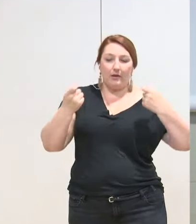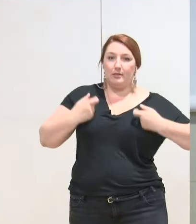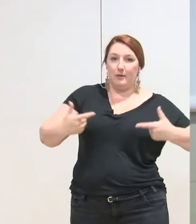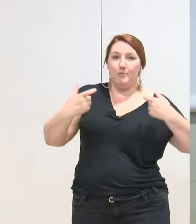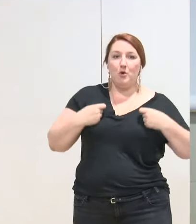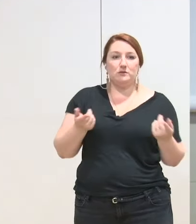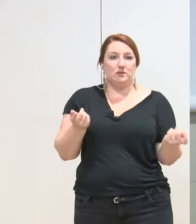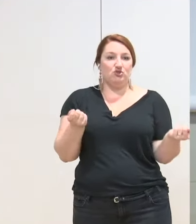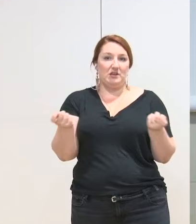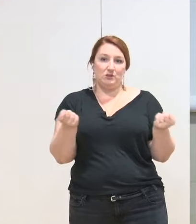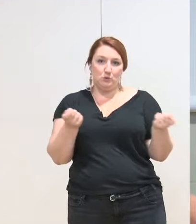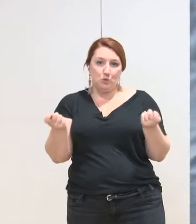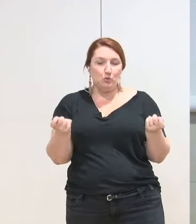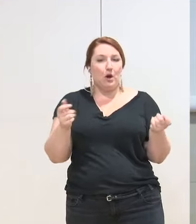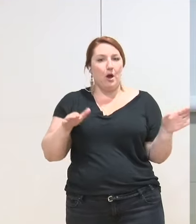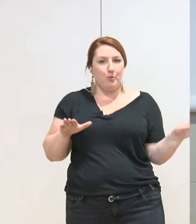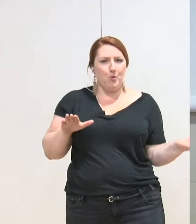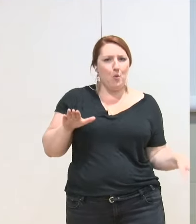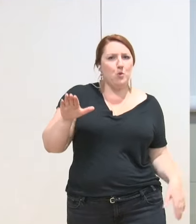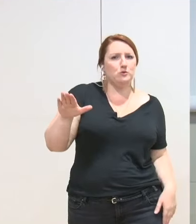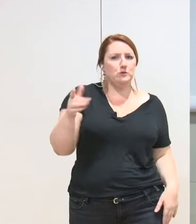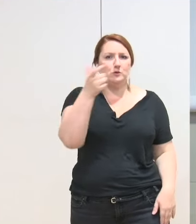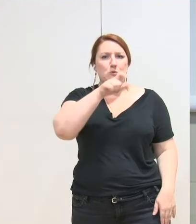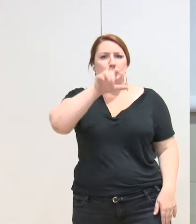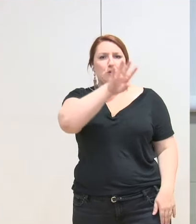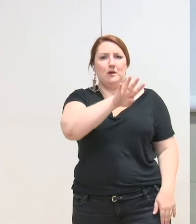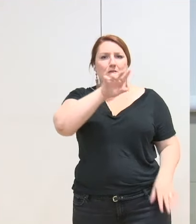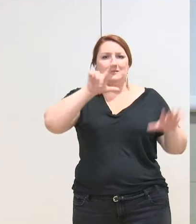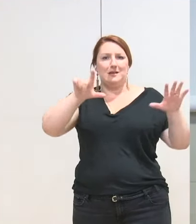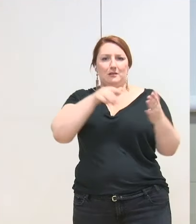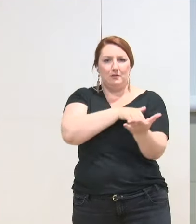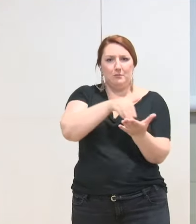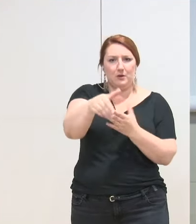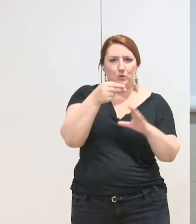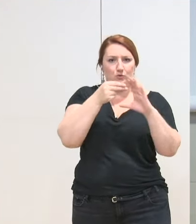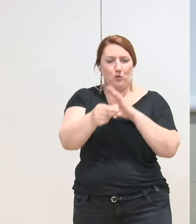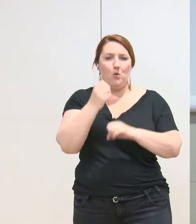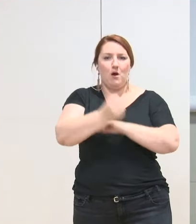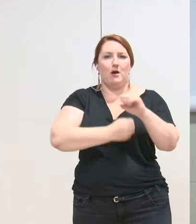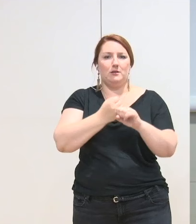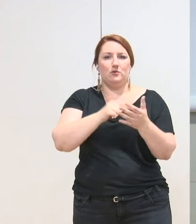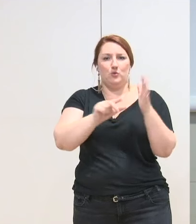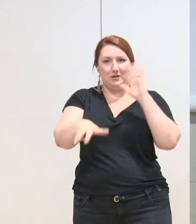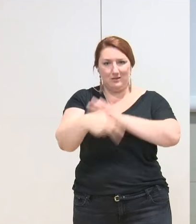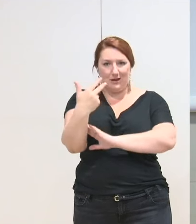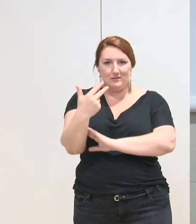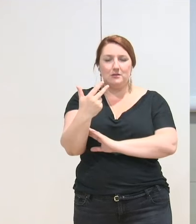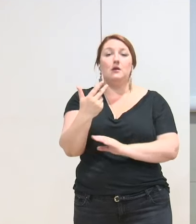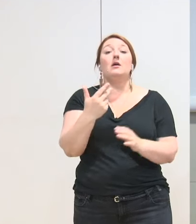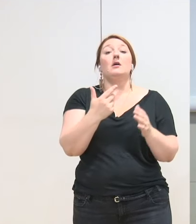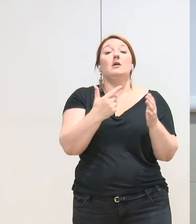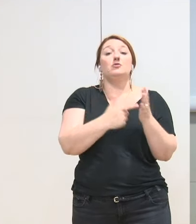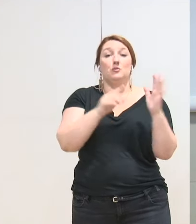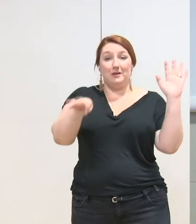elles sont en légère hausse 247 millions d'euros en 2013 contre 249,3 million d'euros